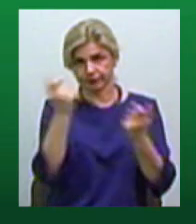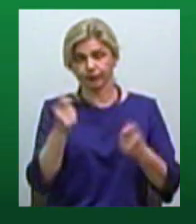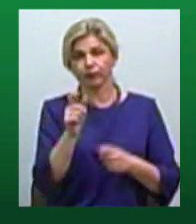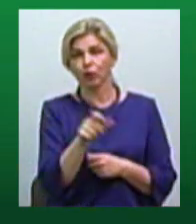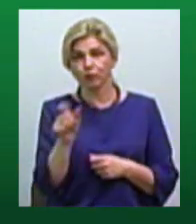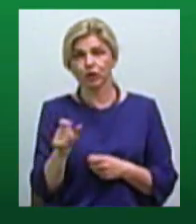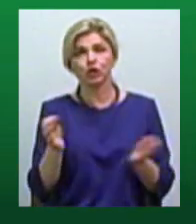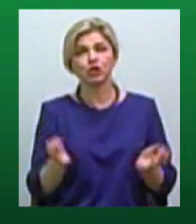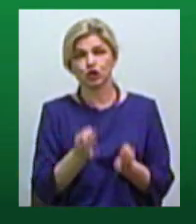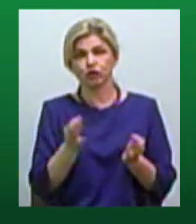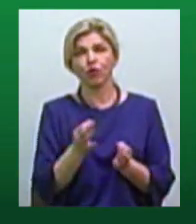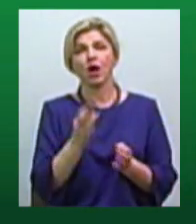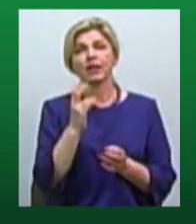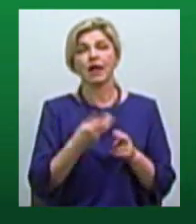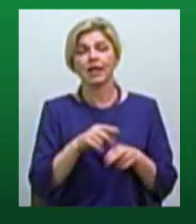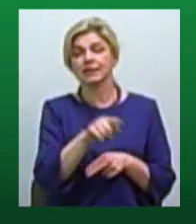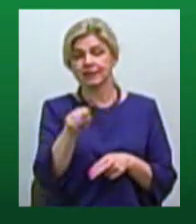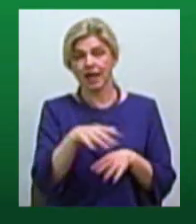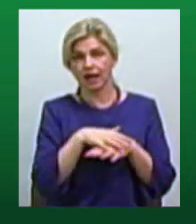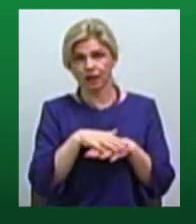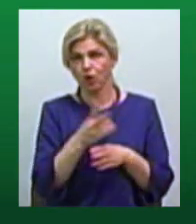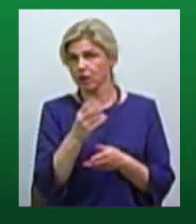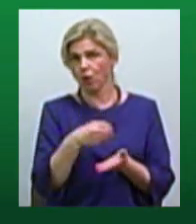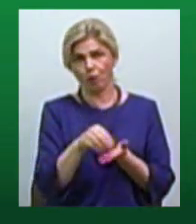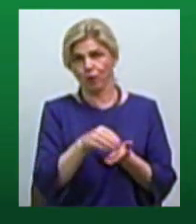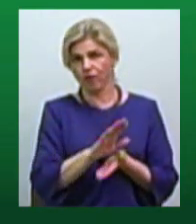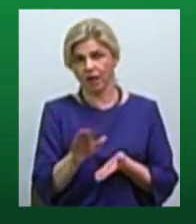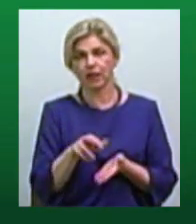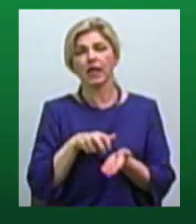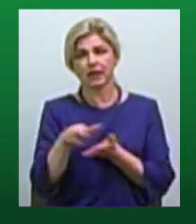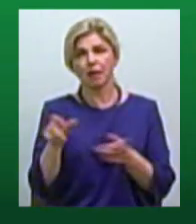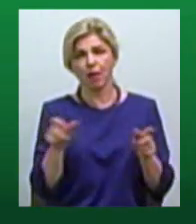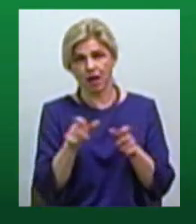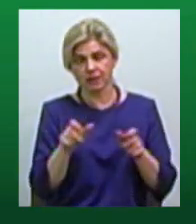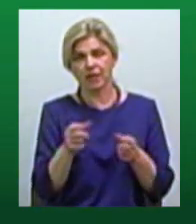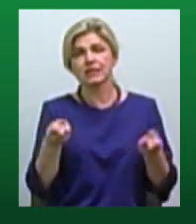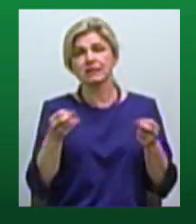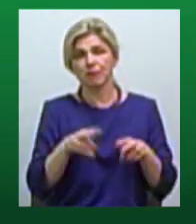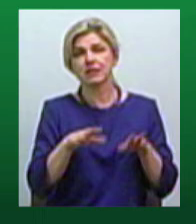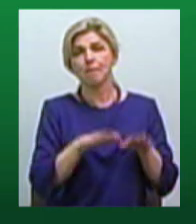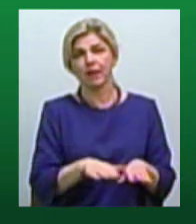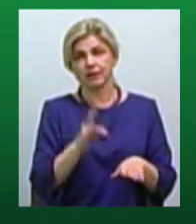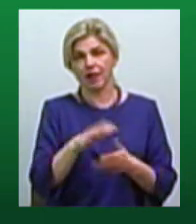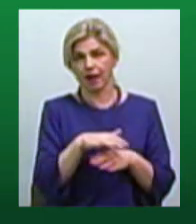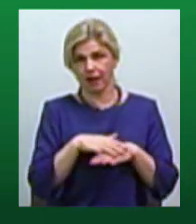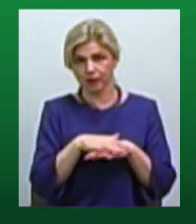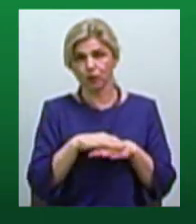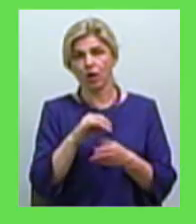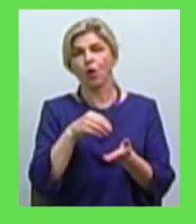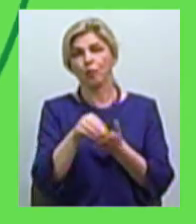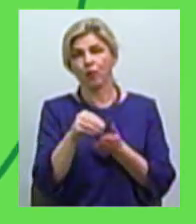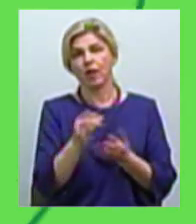громадян, нічого на цих стихійних ринках не купувати. Іти до магазинів, спеціально відведених місць на ринки і брати чеки.